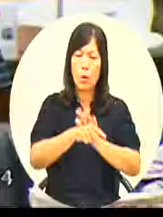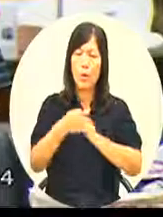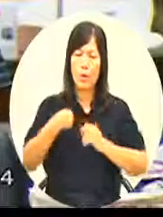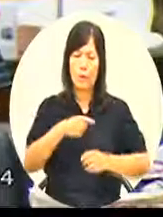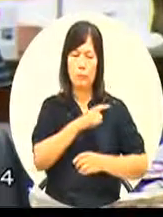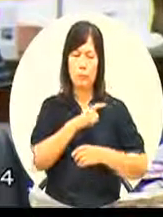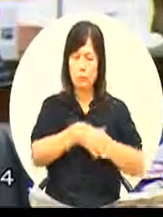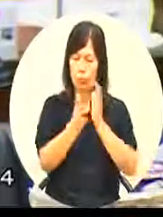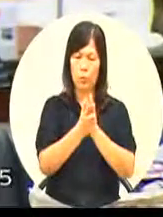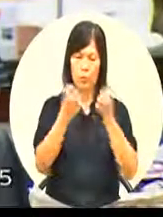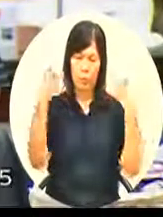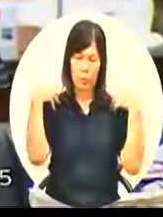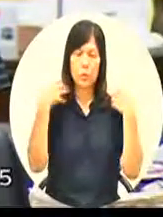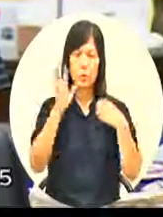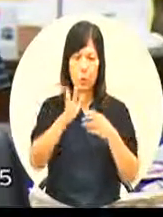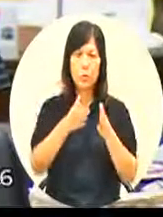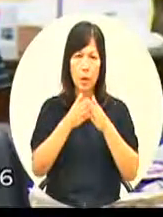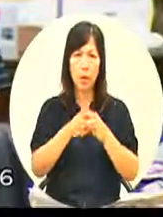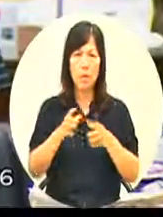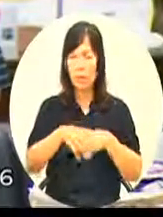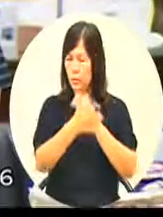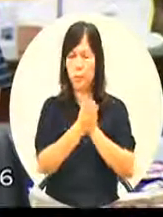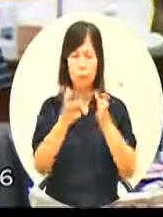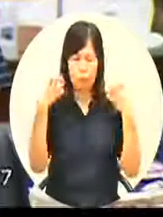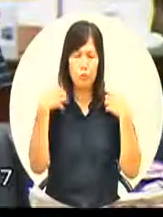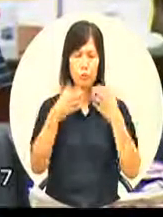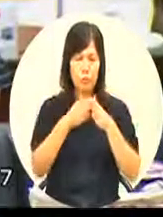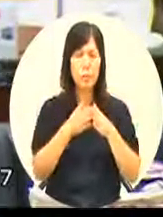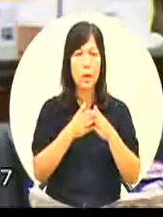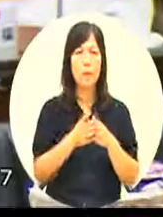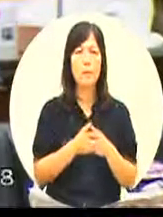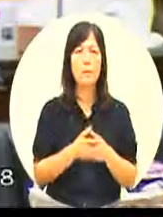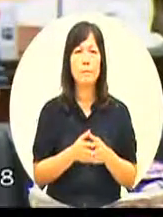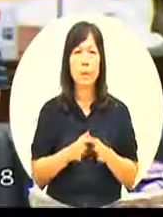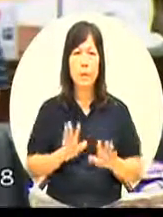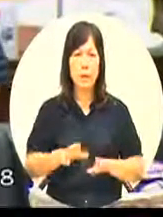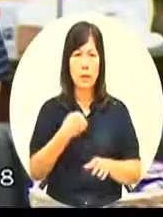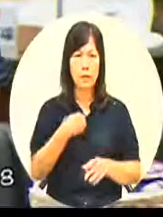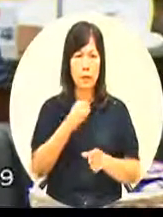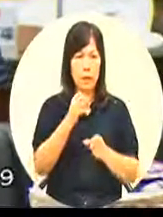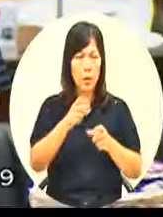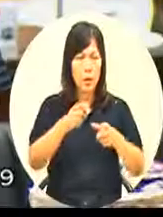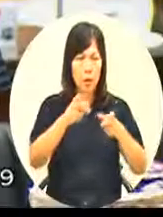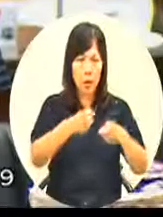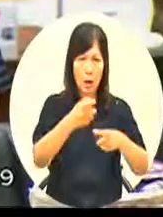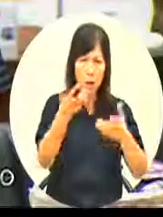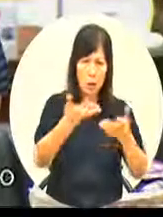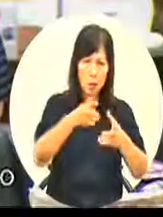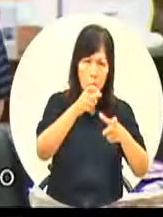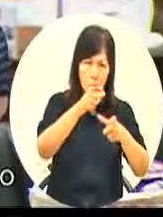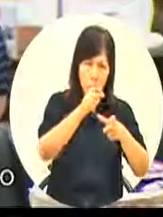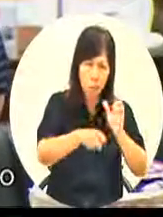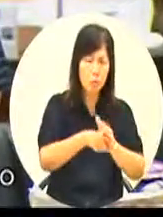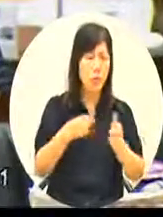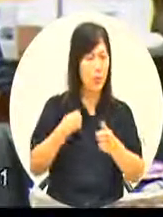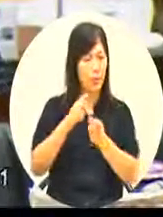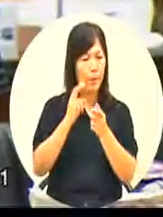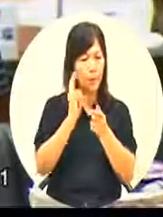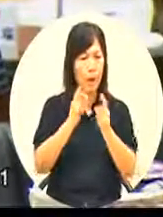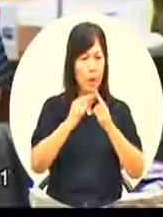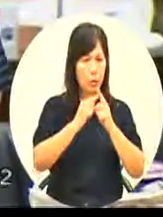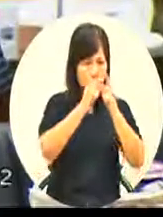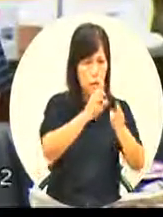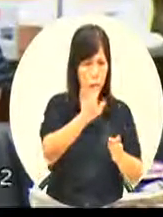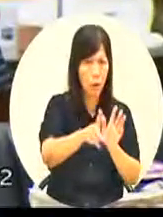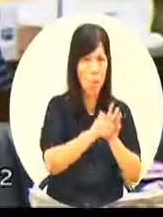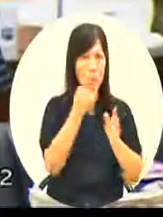政了，我们有些事要完全负责。而且我再提一下，港务公司我们有派人过去啊，那个人是郭天